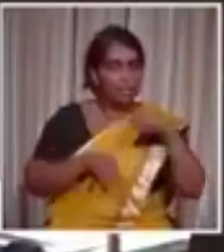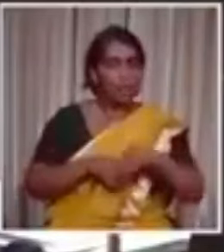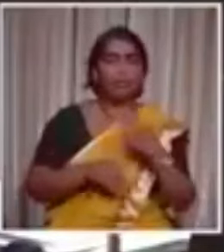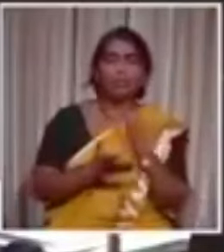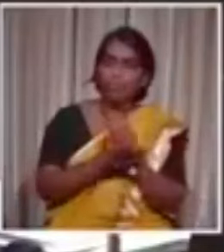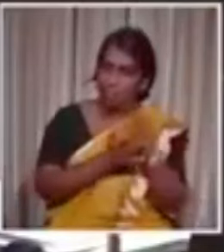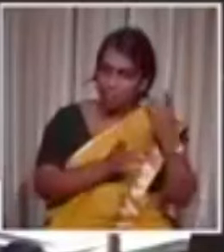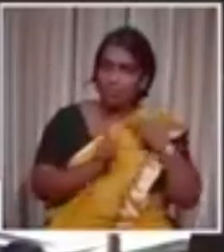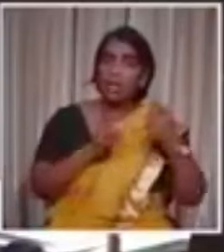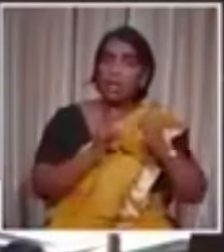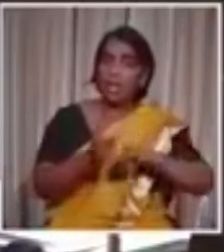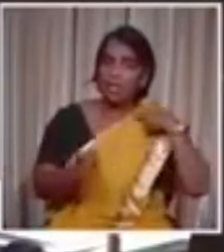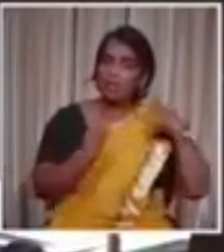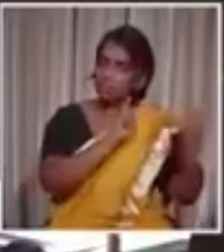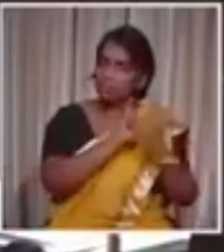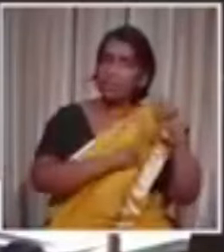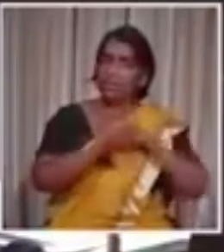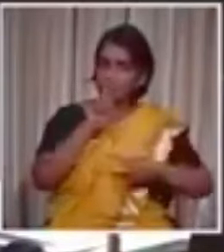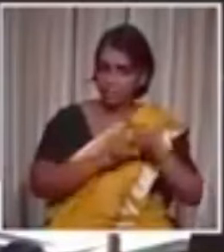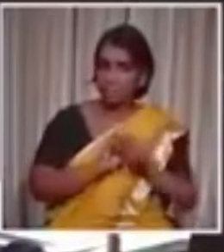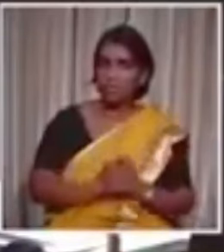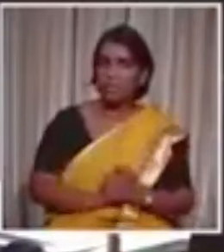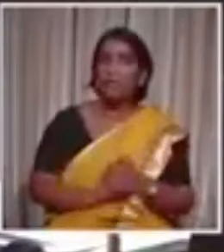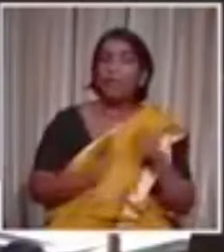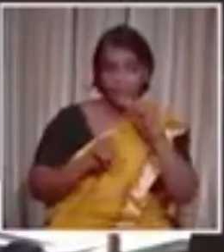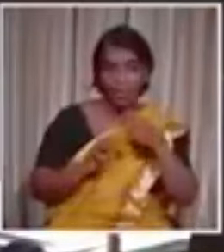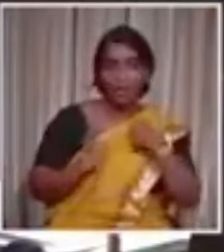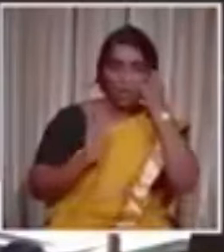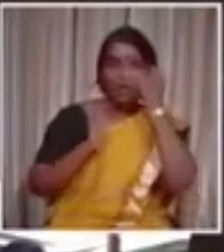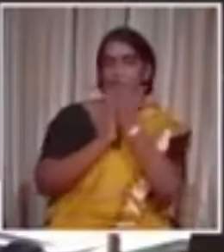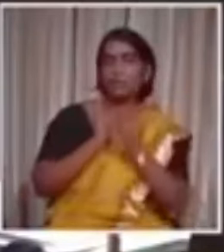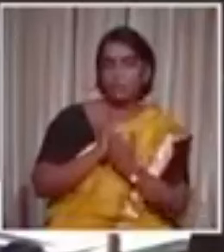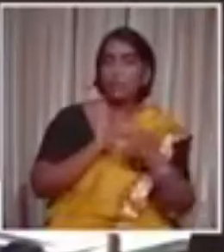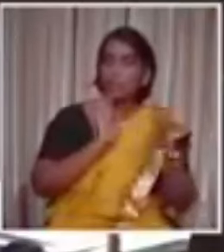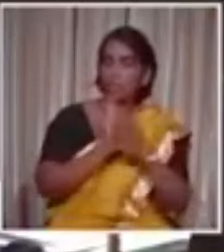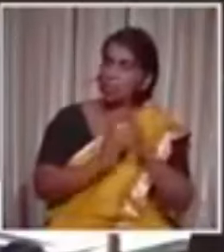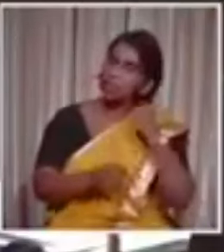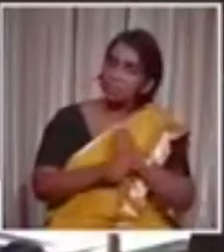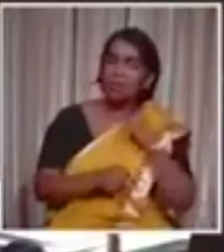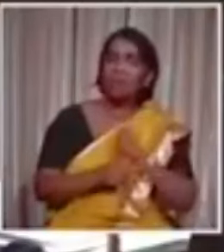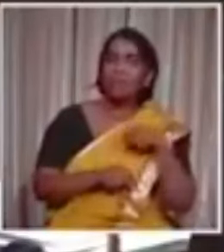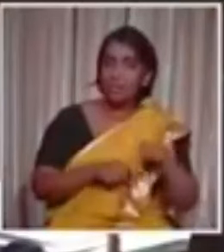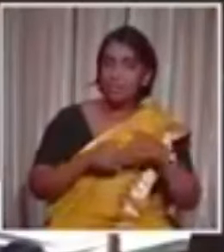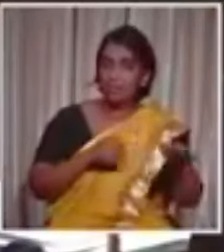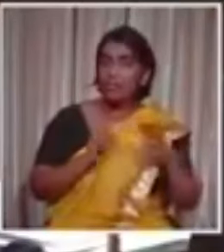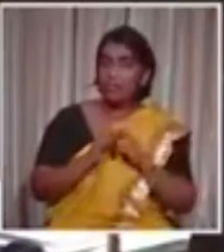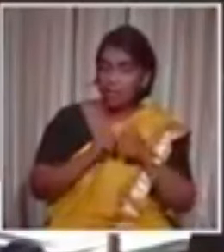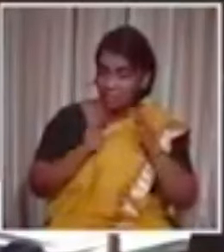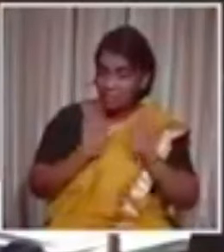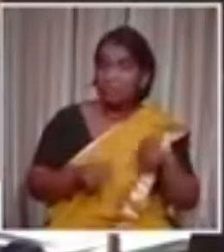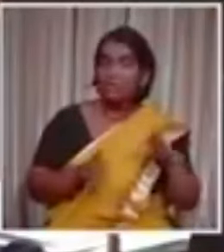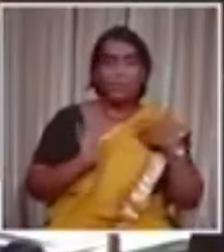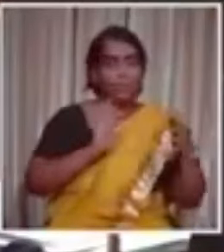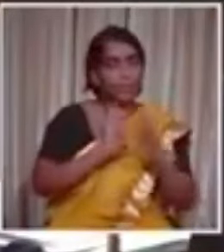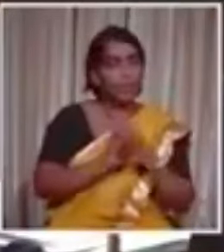එක්ක එහි මහලේ කමරත් එක්ක අපි සාකච්ඡා කරා. මේක තමයි අපේ යෝජනාව සර්වපාක්ෂික ආණ්ඩුව මේ ඇති වී තිබෙන තත්ත්වය හමුවේ